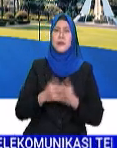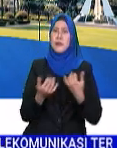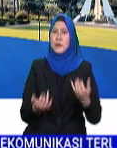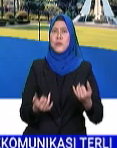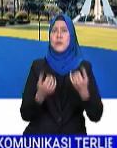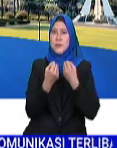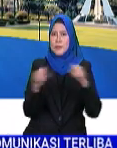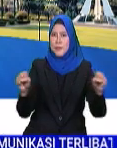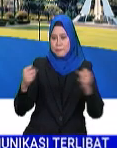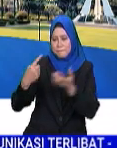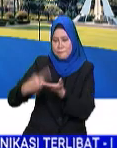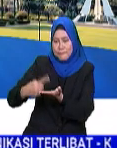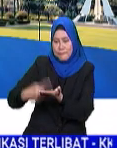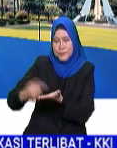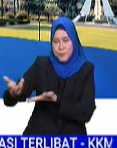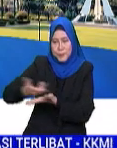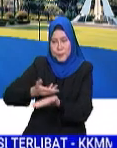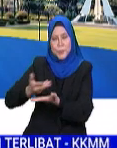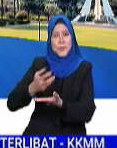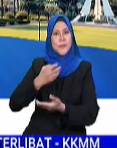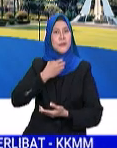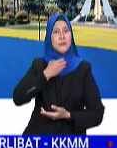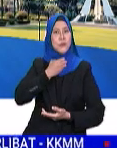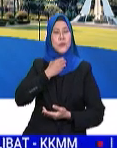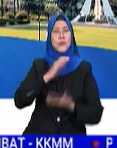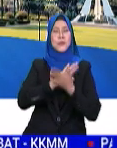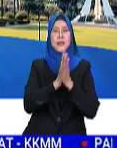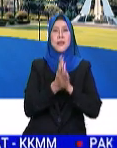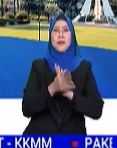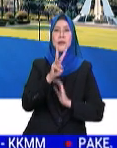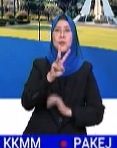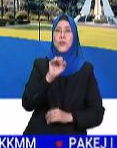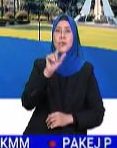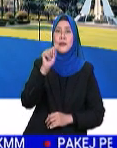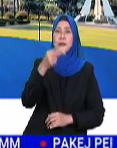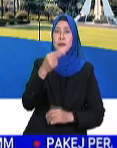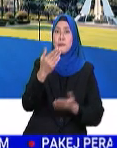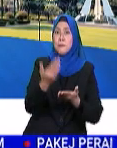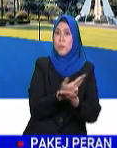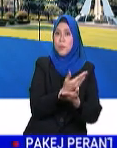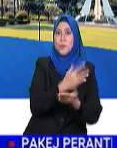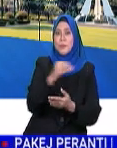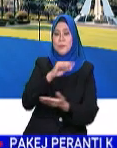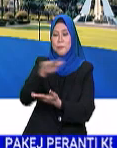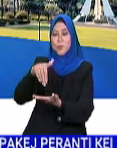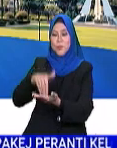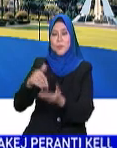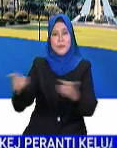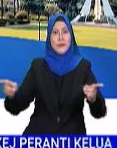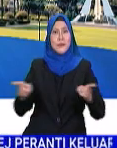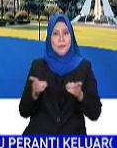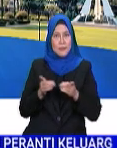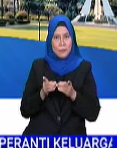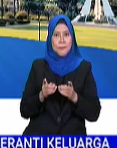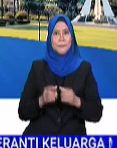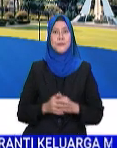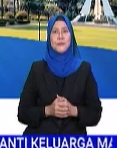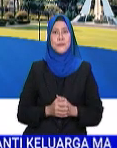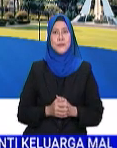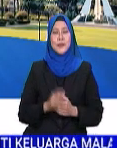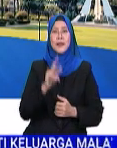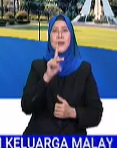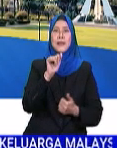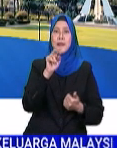sudah ada perbincangan menjadikan Ipoh sebagai wilayah baharu dan pusat kepada beberapa daerah terdekat